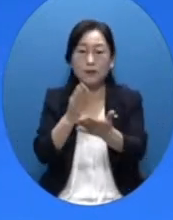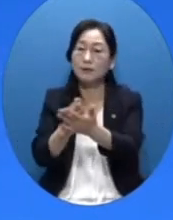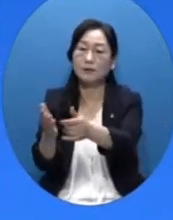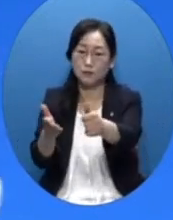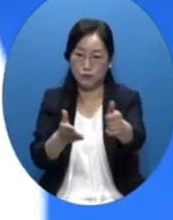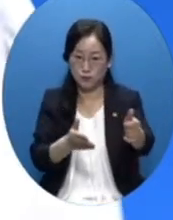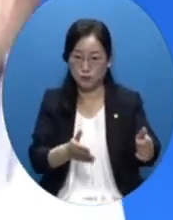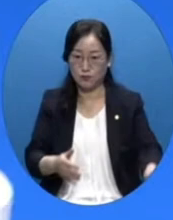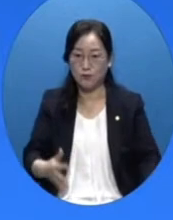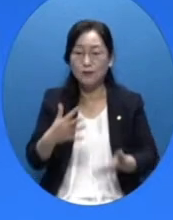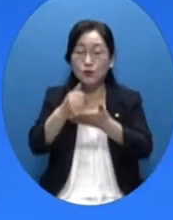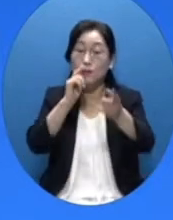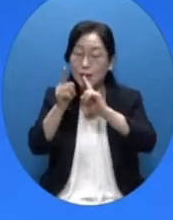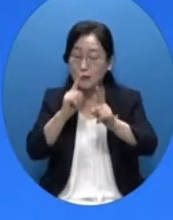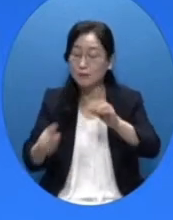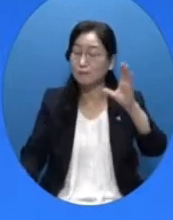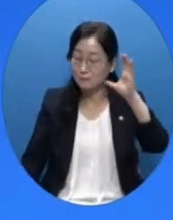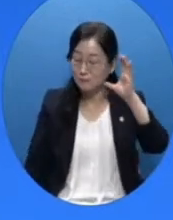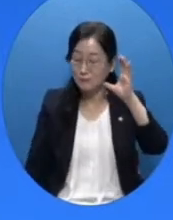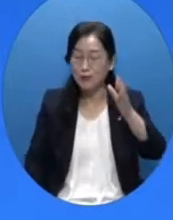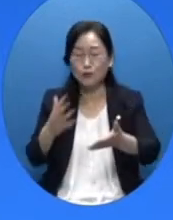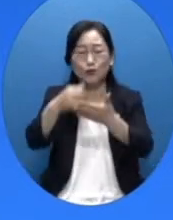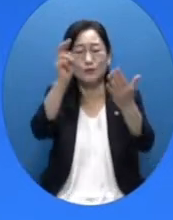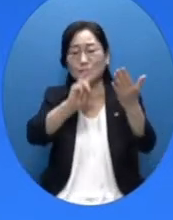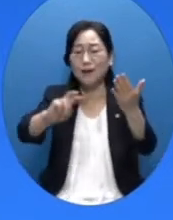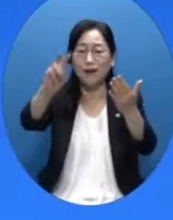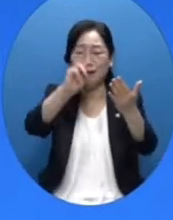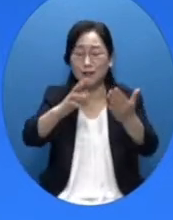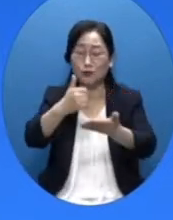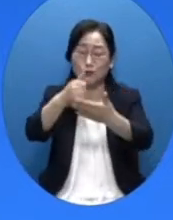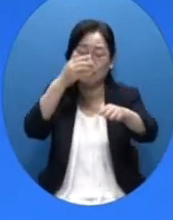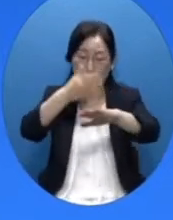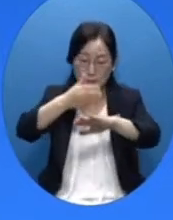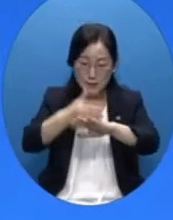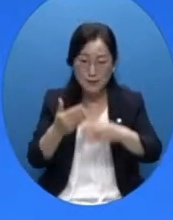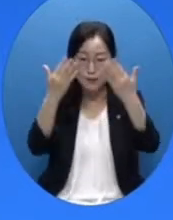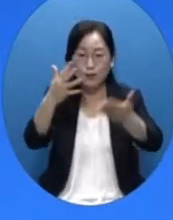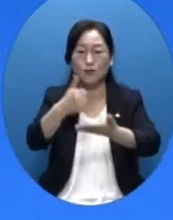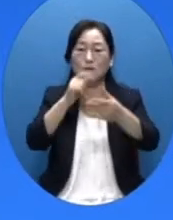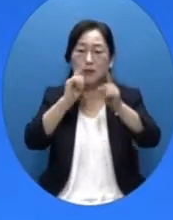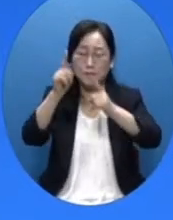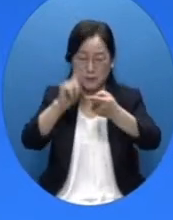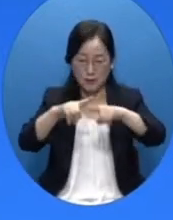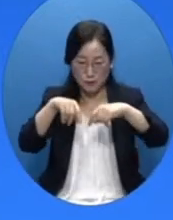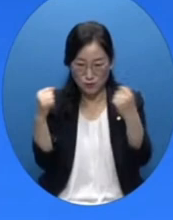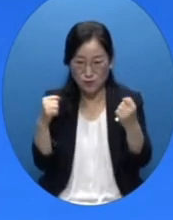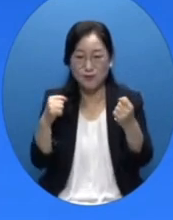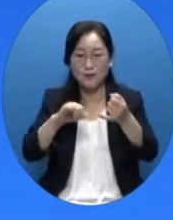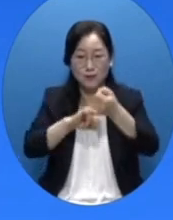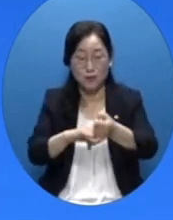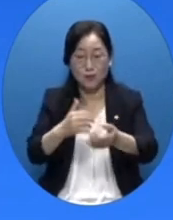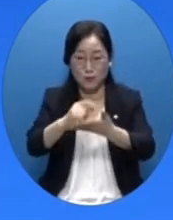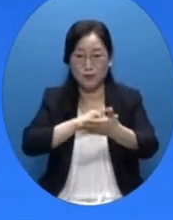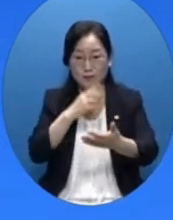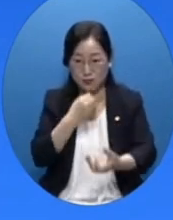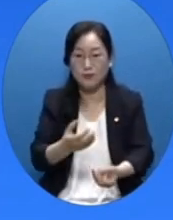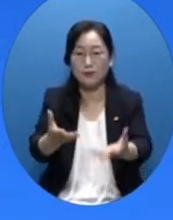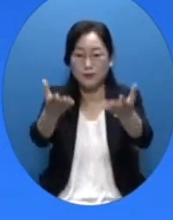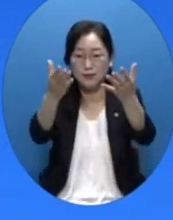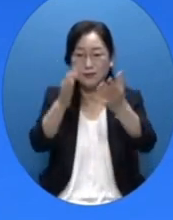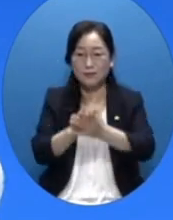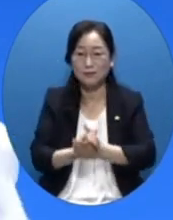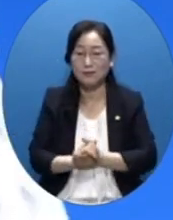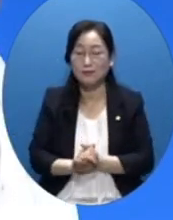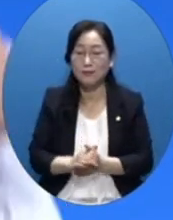주님의 말씀을 듣고 집을 찬양하고 주님께 감사하고 최 말씀에 순종하는 사람 되기를 짐으로 축원합니다